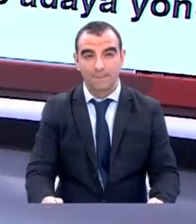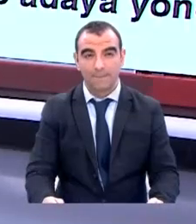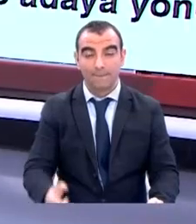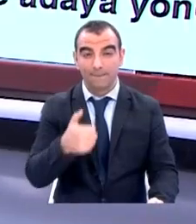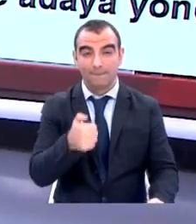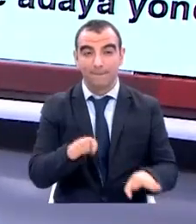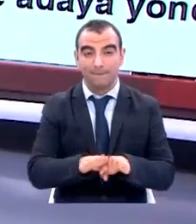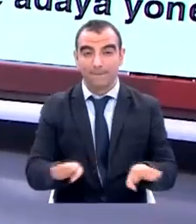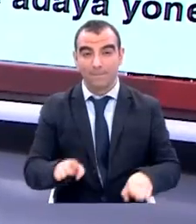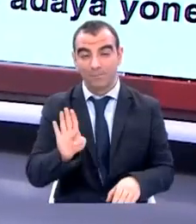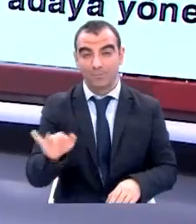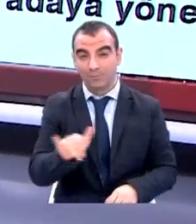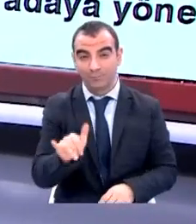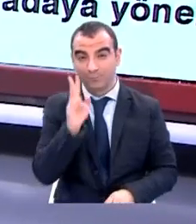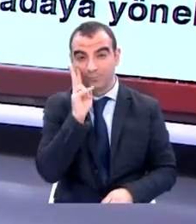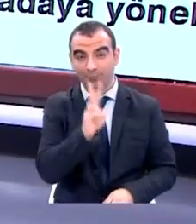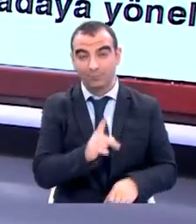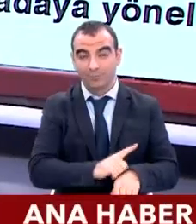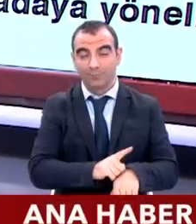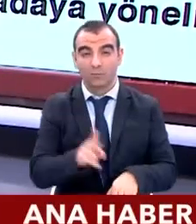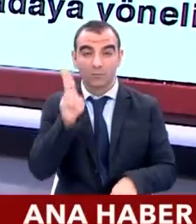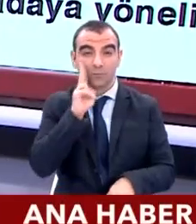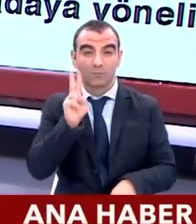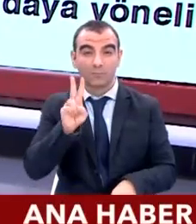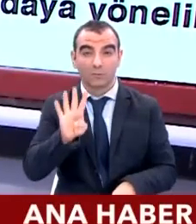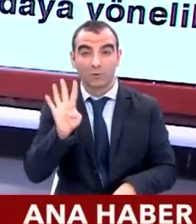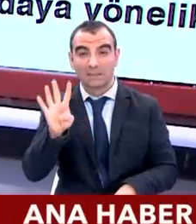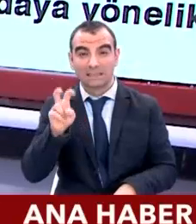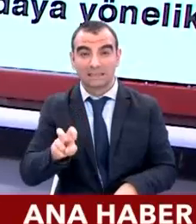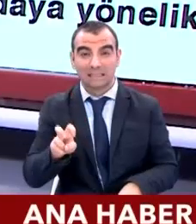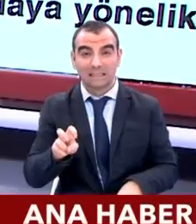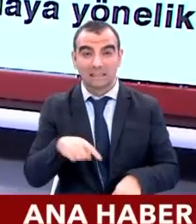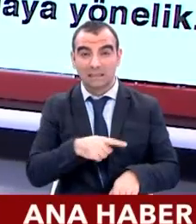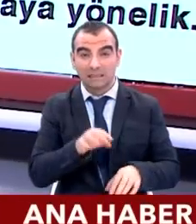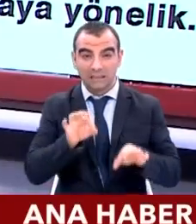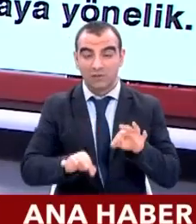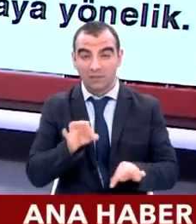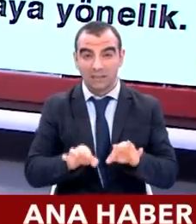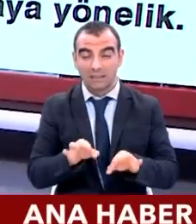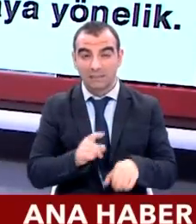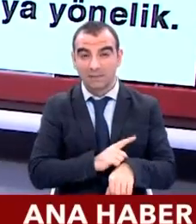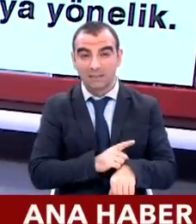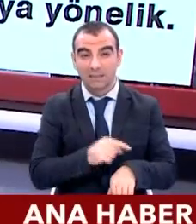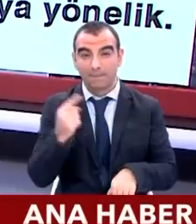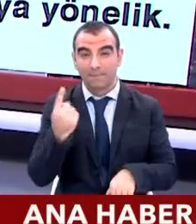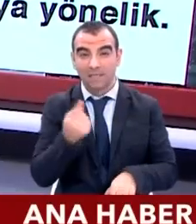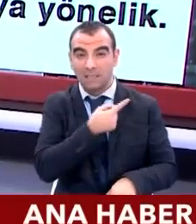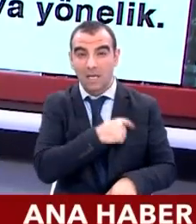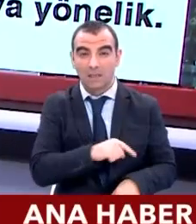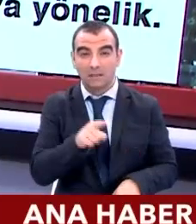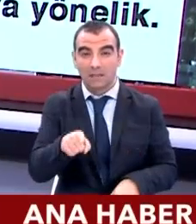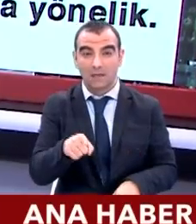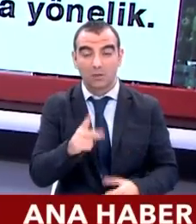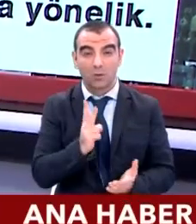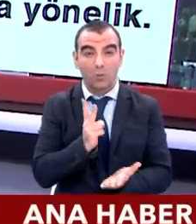6 numarası yaşıyor bir yakından baktığımız zaman son 24 Son 48 saatlerini irdelediğimiz zaman şunu görüyoruz bir aday belirleme